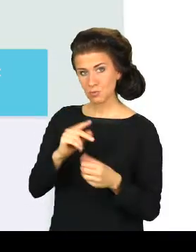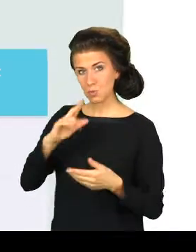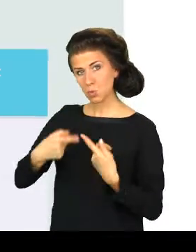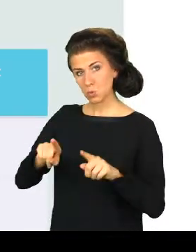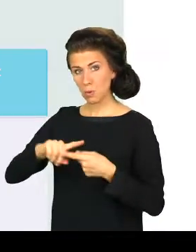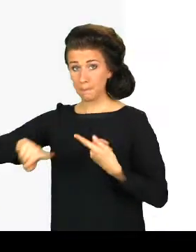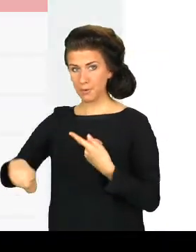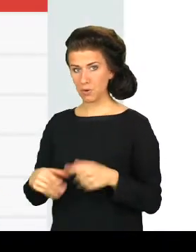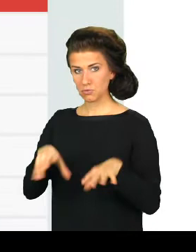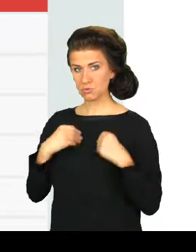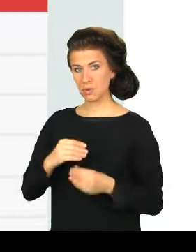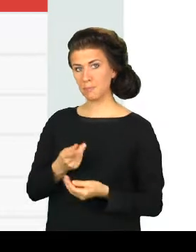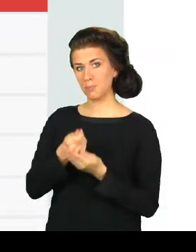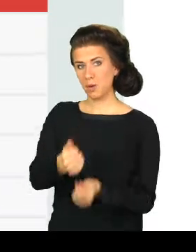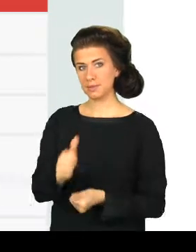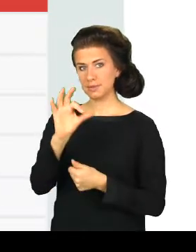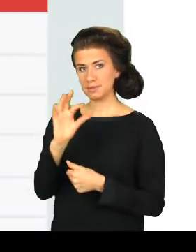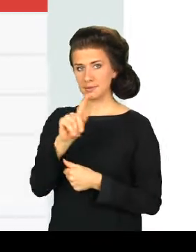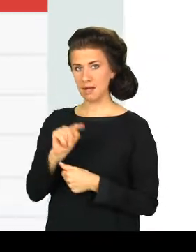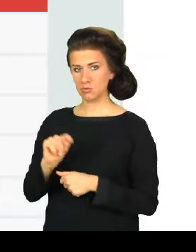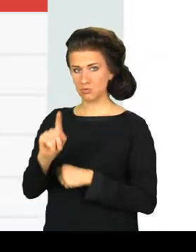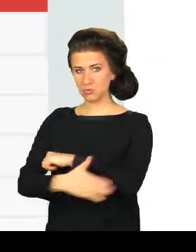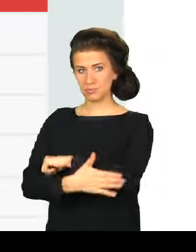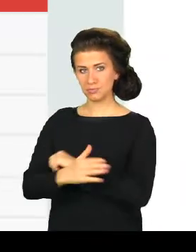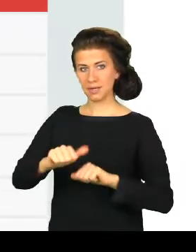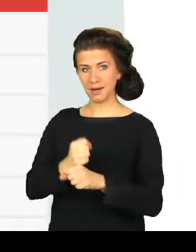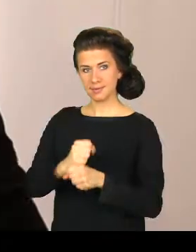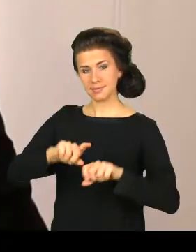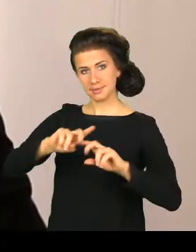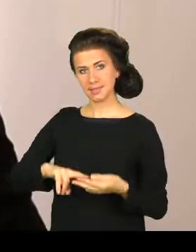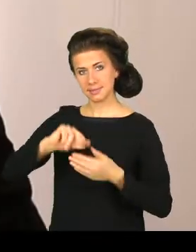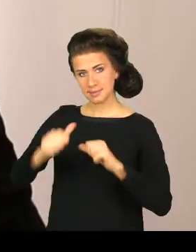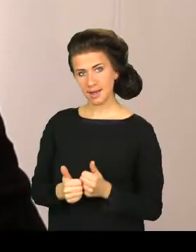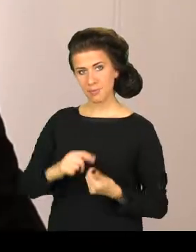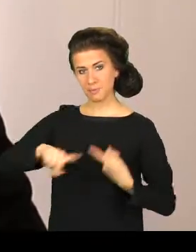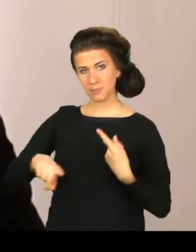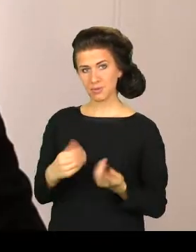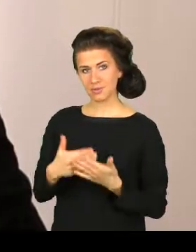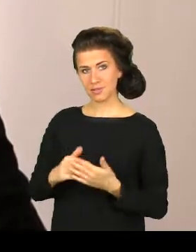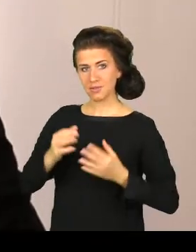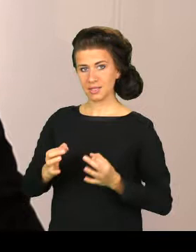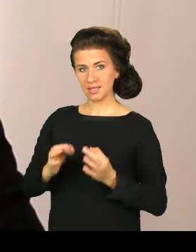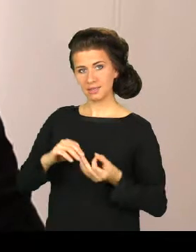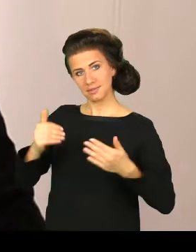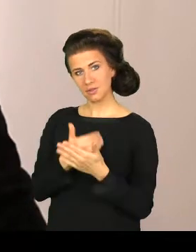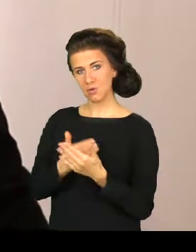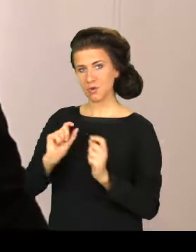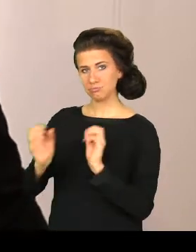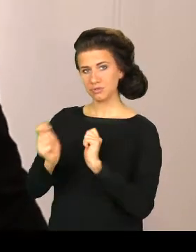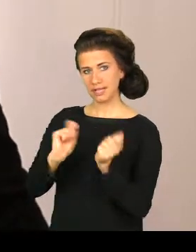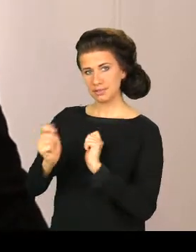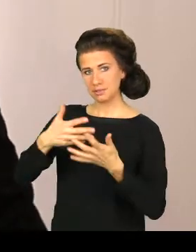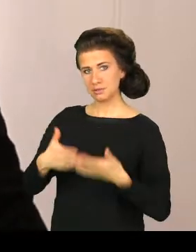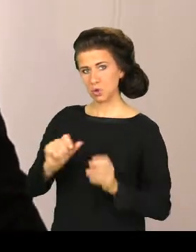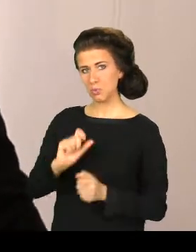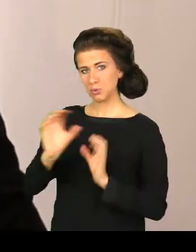tym dostałem się na płatny staż, po którym otrzymałem propozycję pracy na stałe. Teraz jestem instalatorem sieci telekomunikacyjnych. To